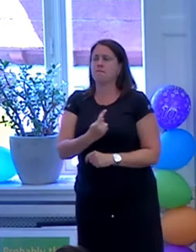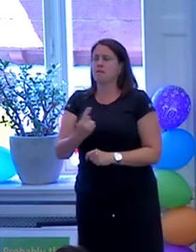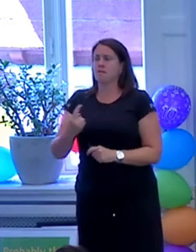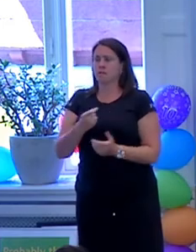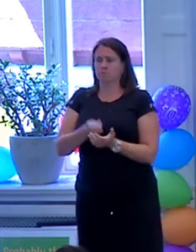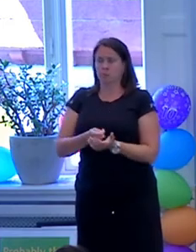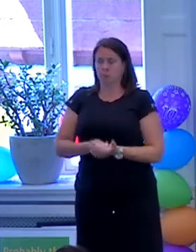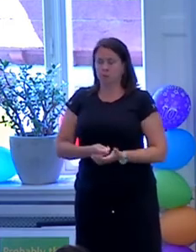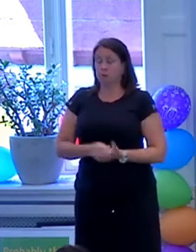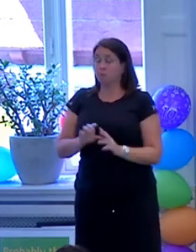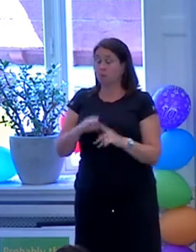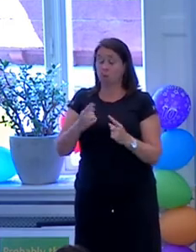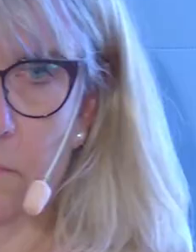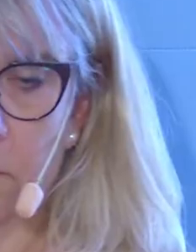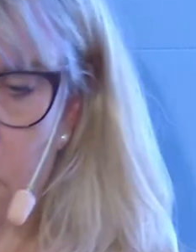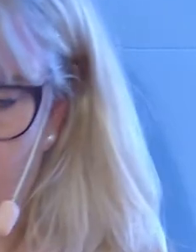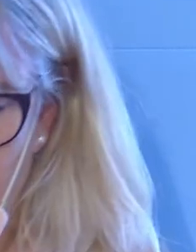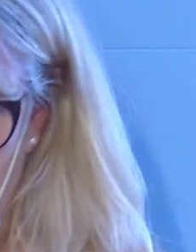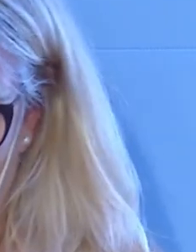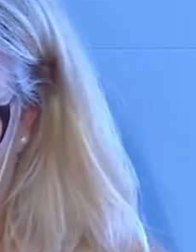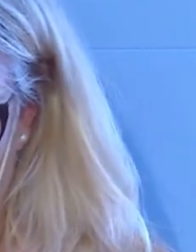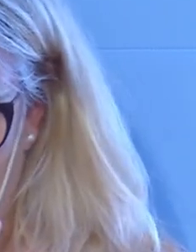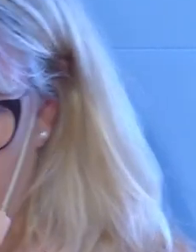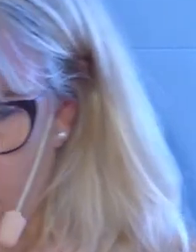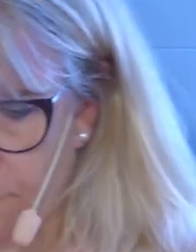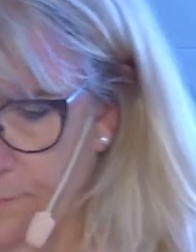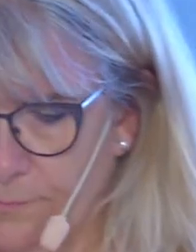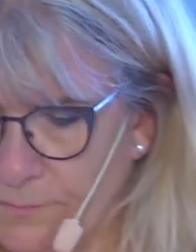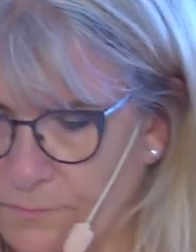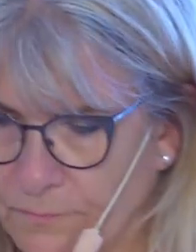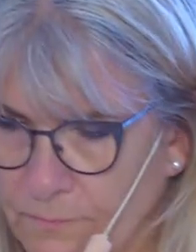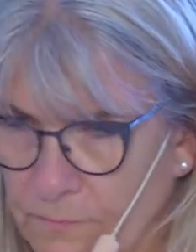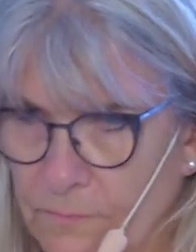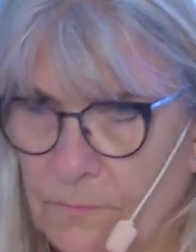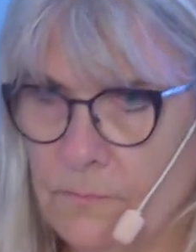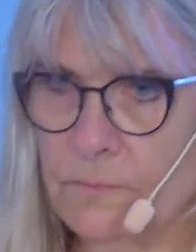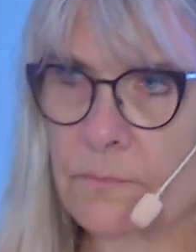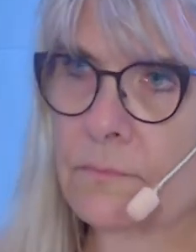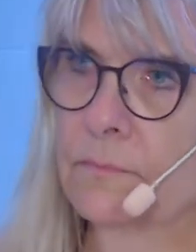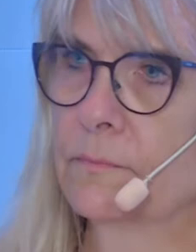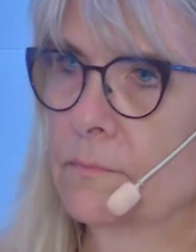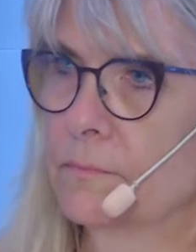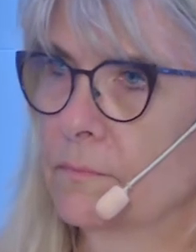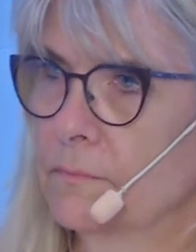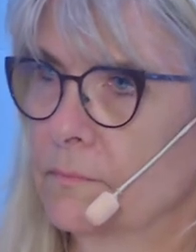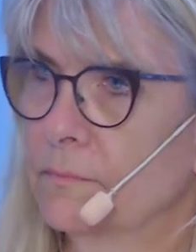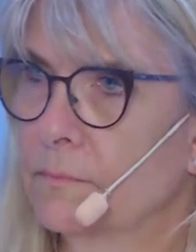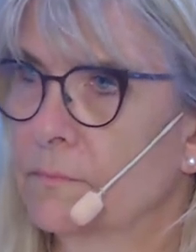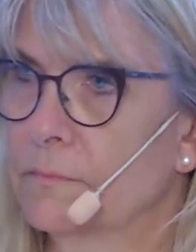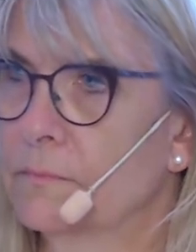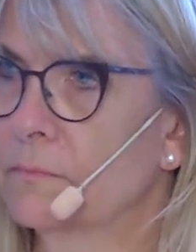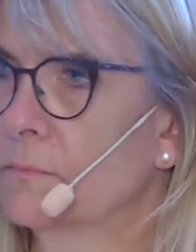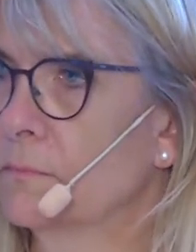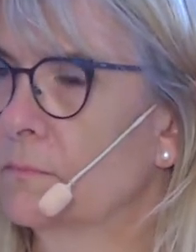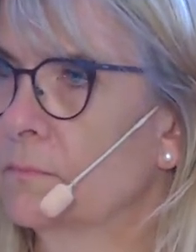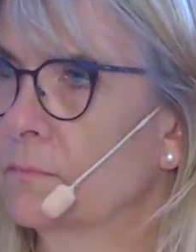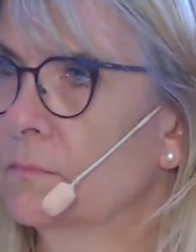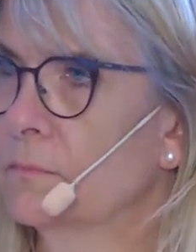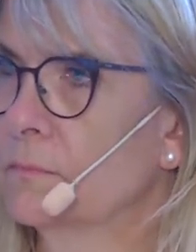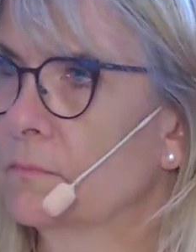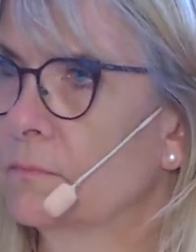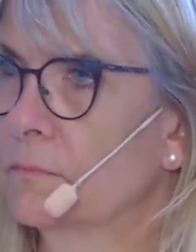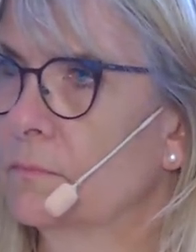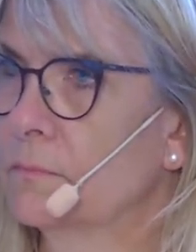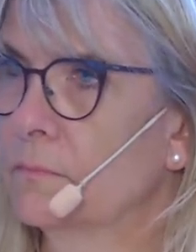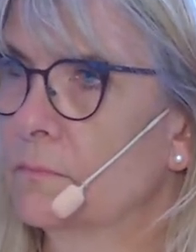oavsett om det är ett lagstiftningsbeslut eller om det är ett beslut om hur vi leder vår verksamhet, hur vi finansierar vår verksamhet, hur vi styr vår verksamhet, vilka kompetenser vi